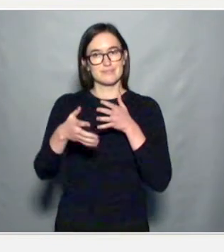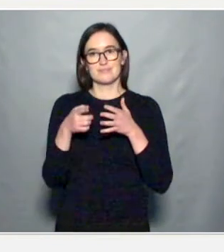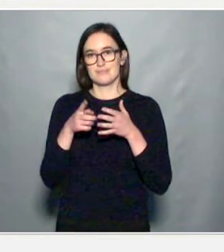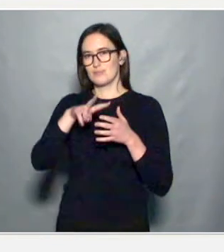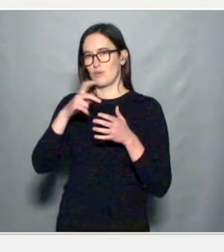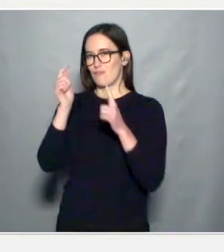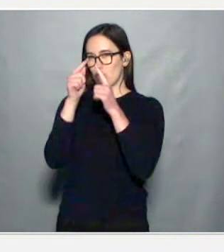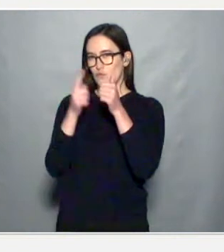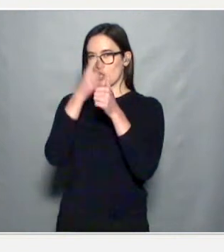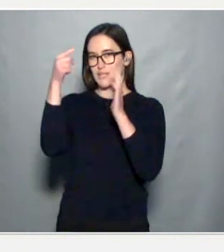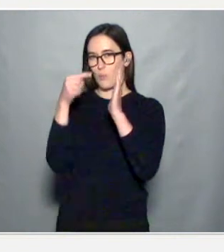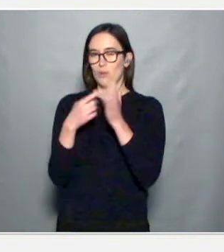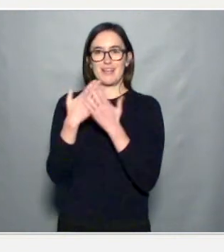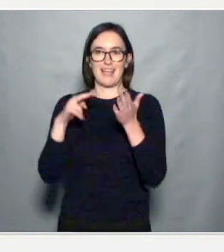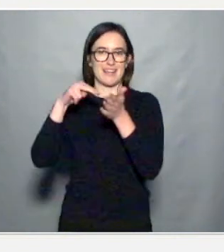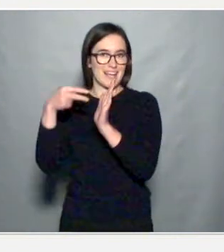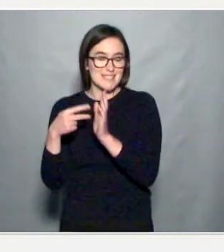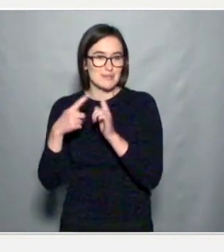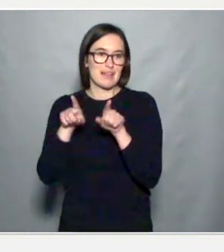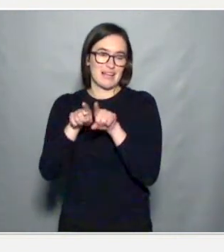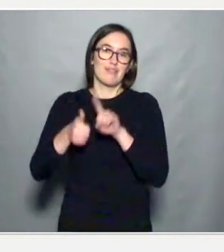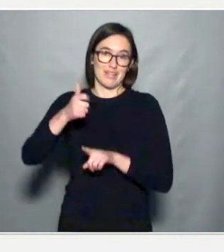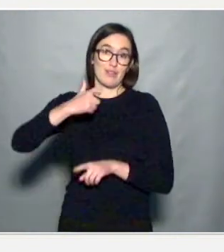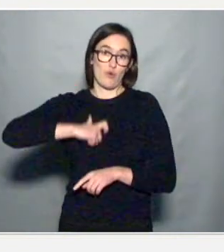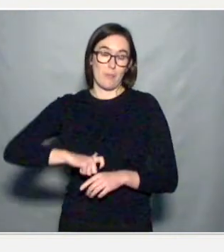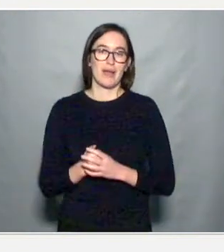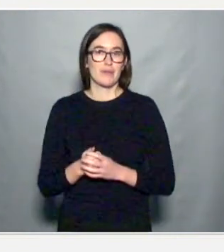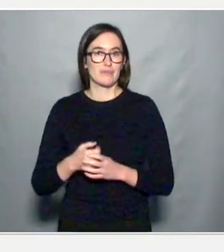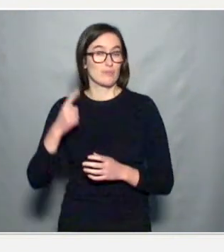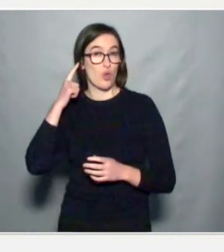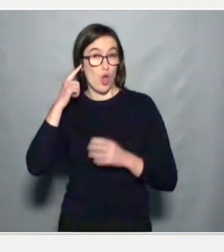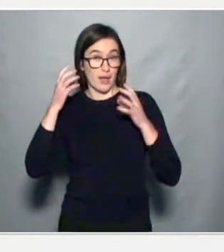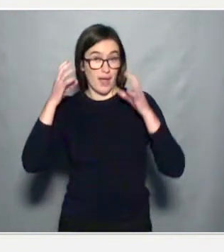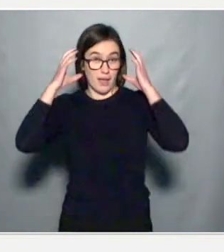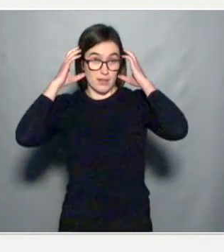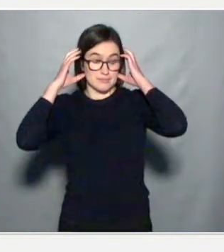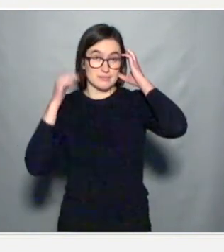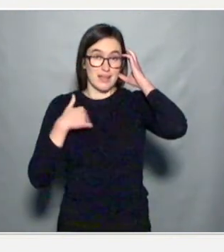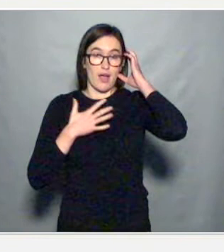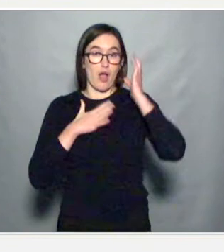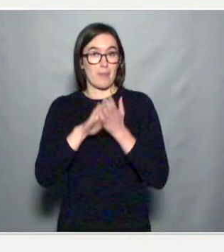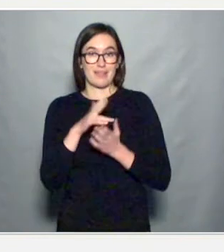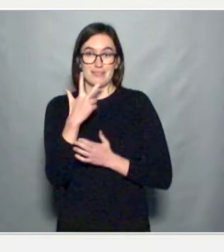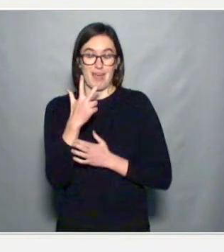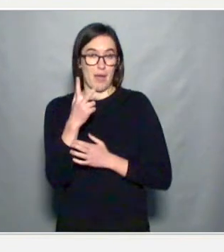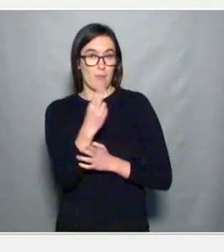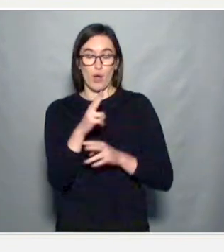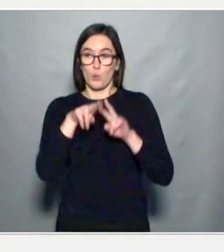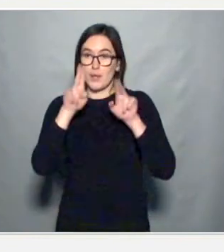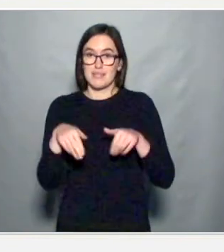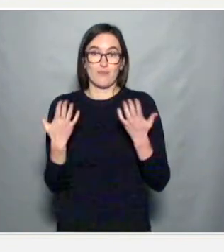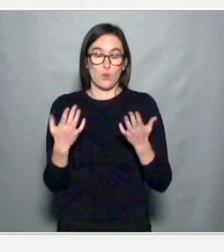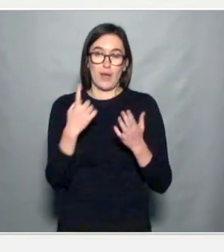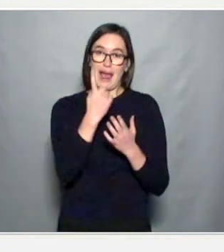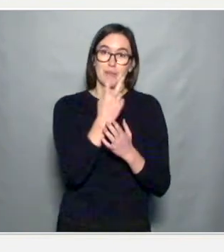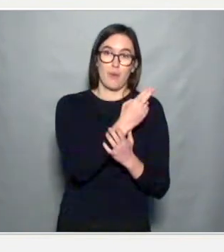tekniska, men de är också viktiga för mig. Hörlurar har jag med mig, 3 par, vart jag än är och vad jag än gör. För att om 1 par, eller